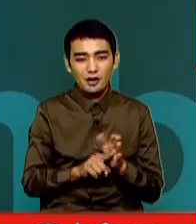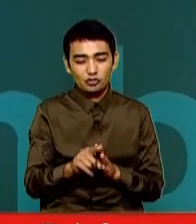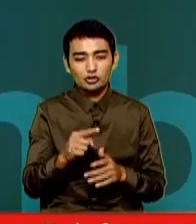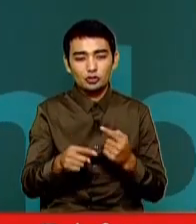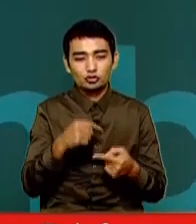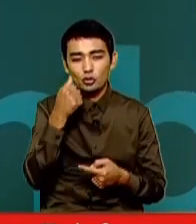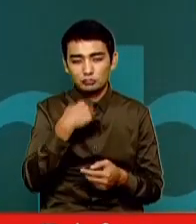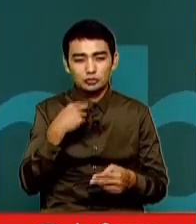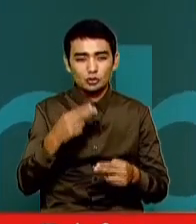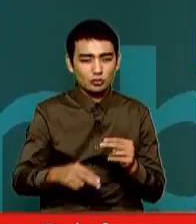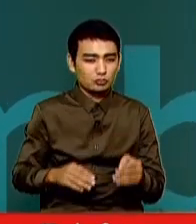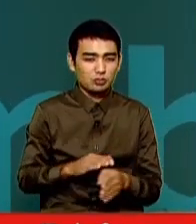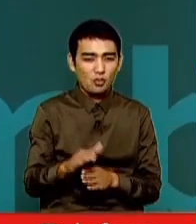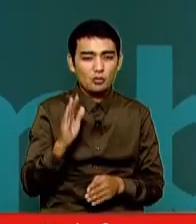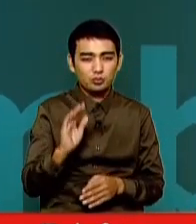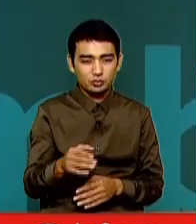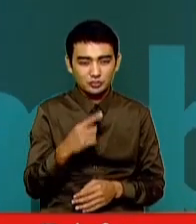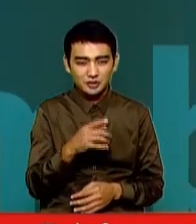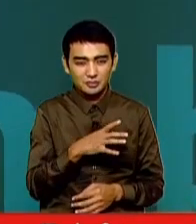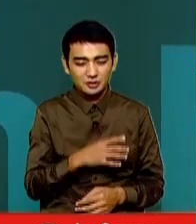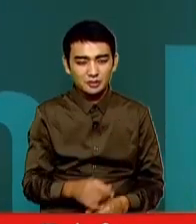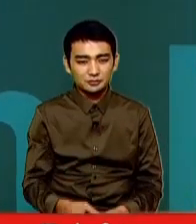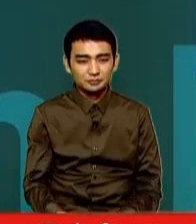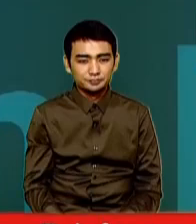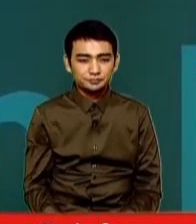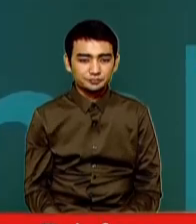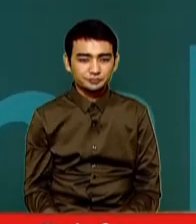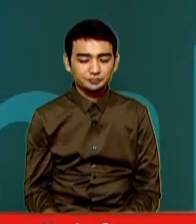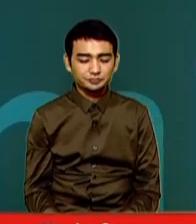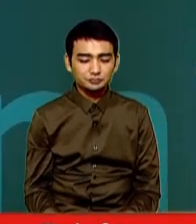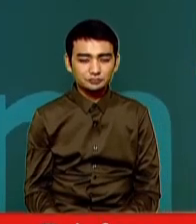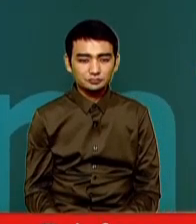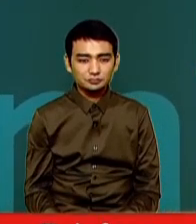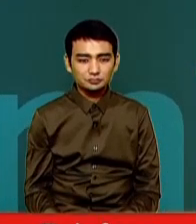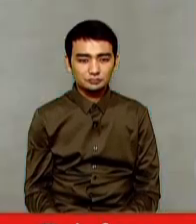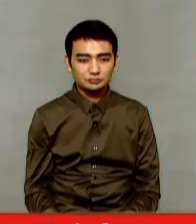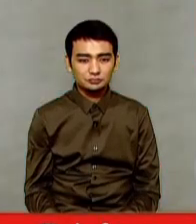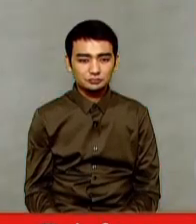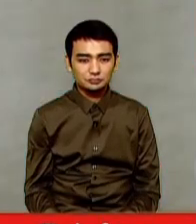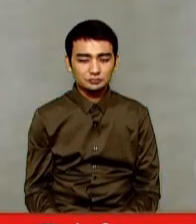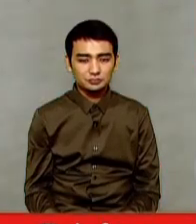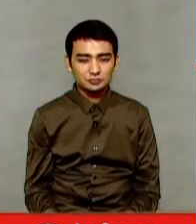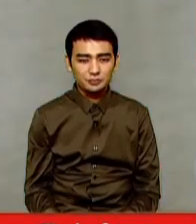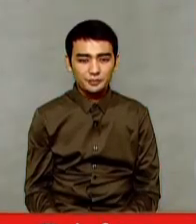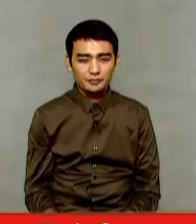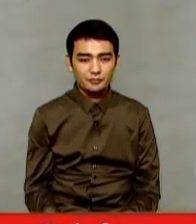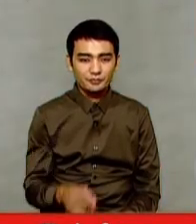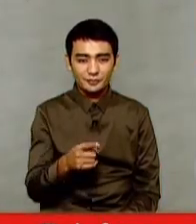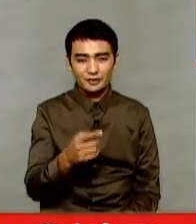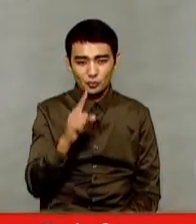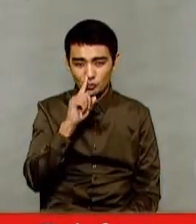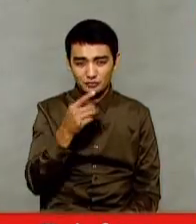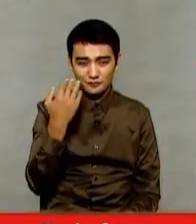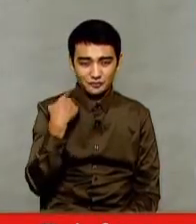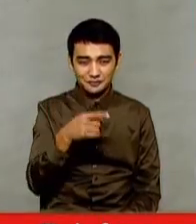массированно қомақты түрде барлық датчылардың мәселелерін біртіндеп шешіп шығамыз. Бұл осыдан тура бір